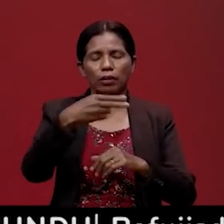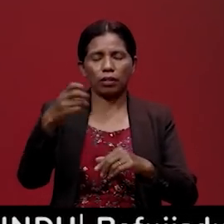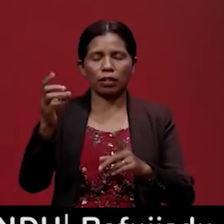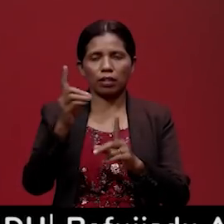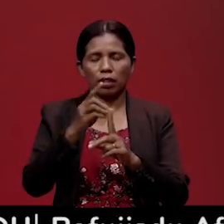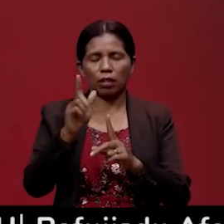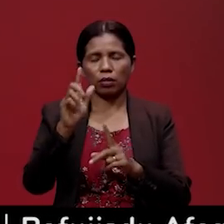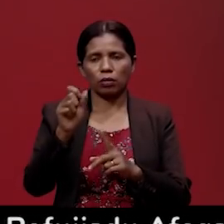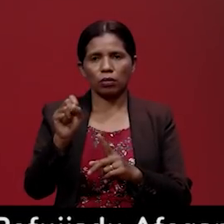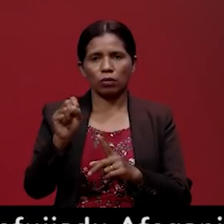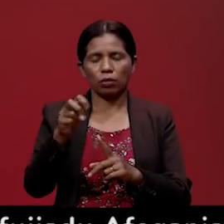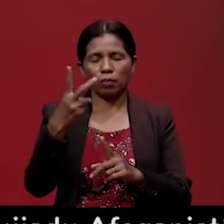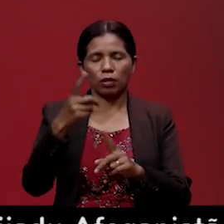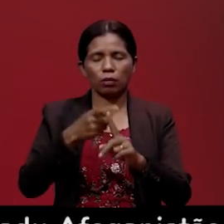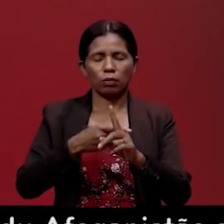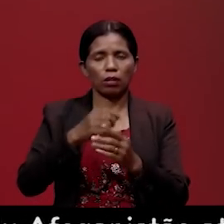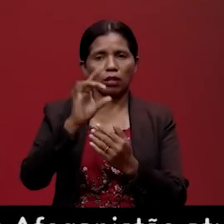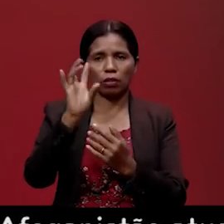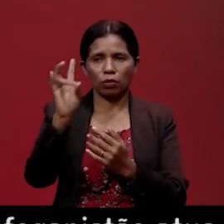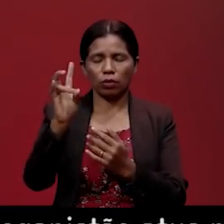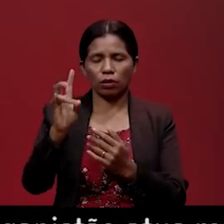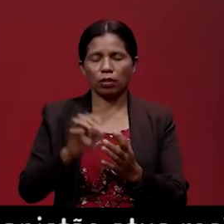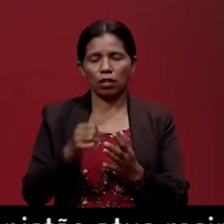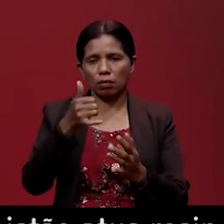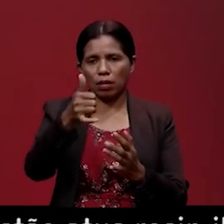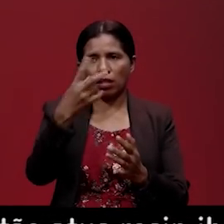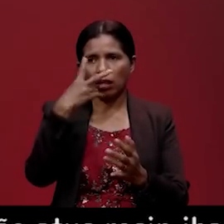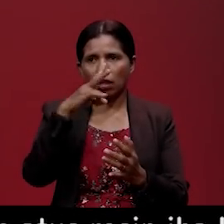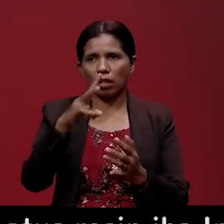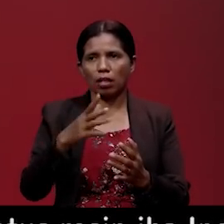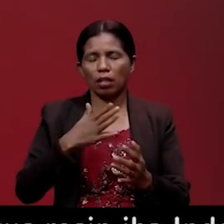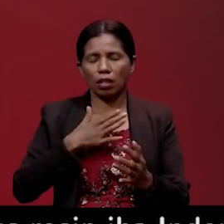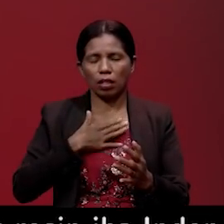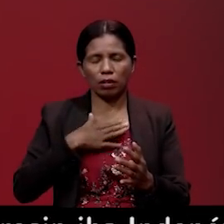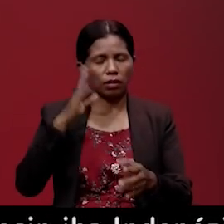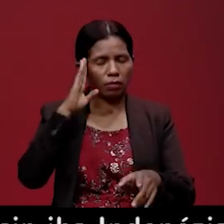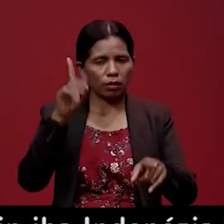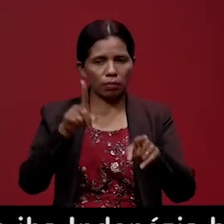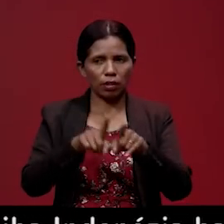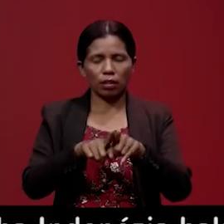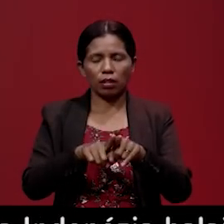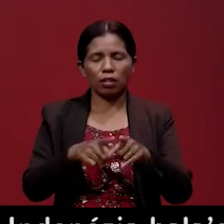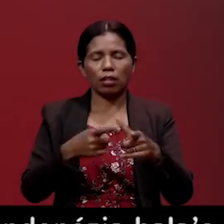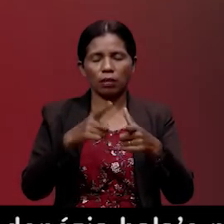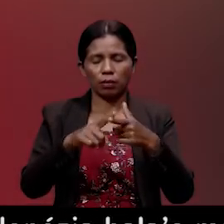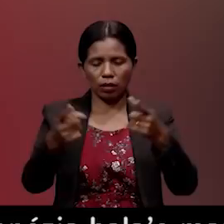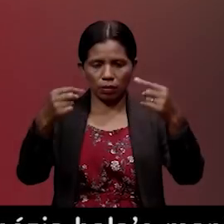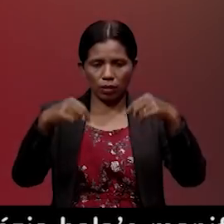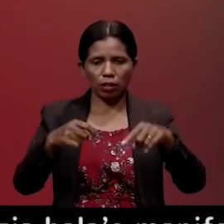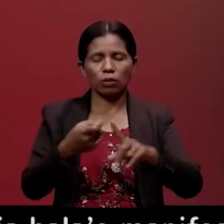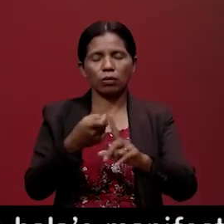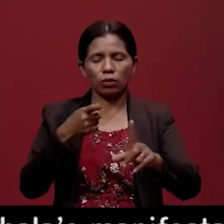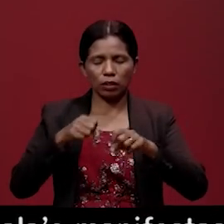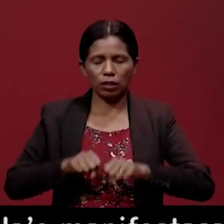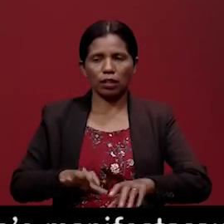bulan 7. Apa ya betul nih pak? Awak kumpanya konek air mati nih pak? Nih beh awal lihat. Depois awak filah falimai diusitasi.